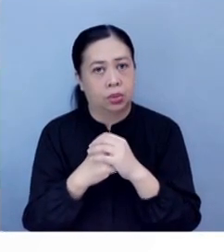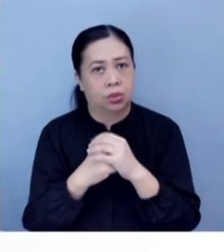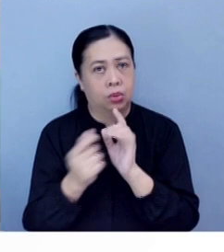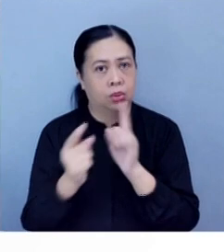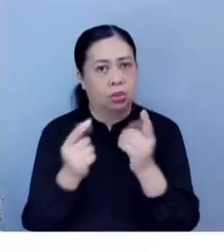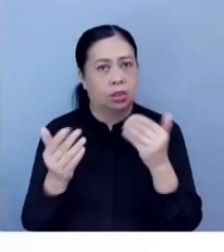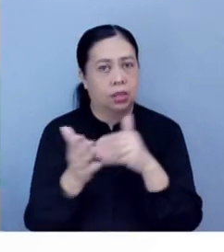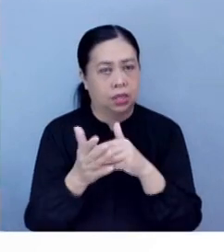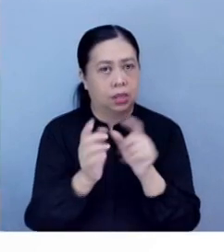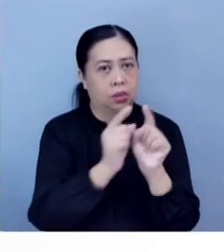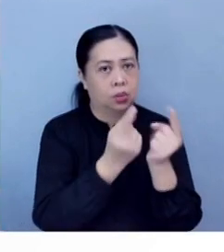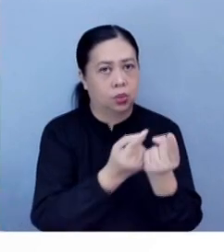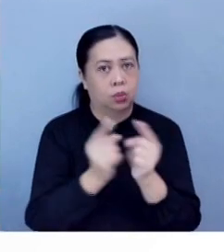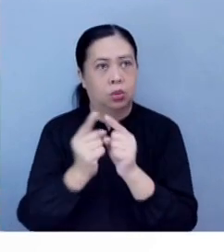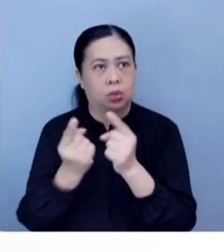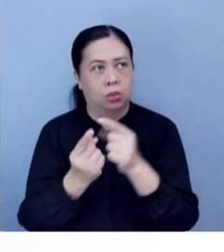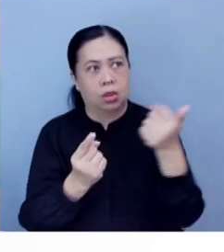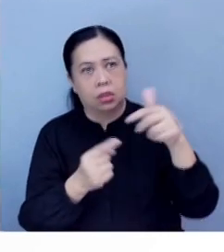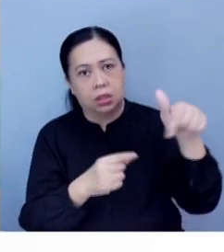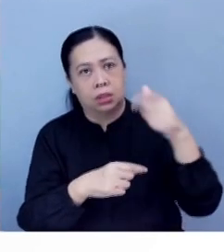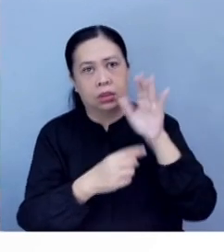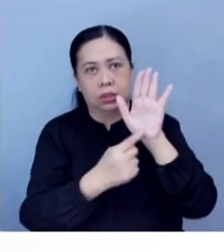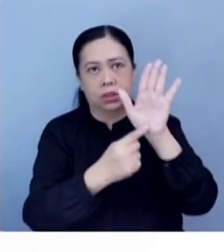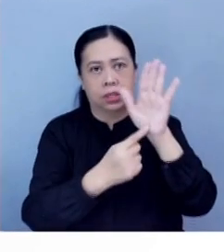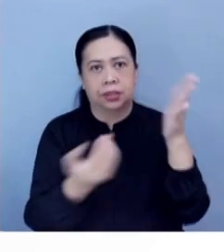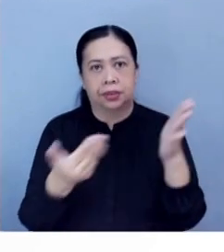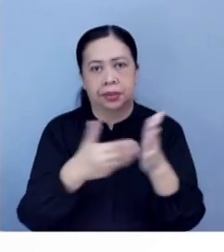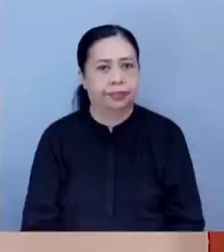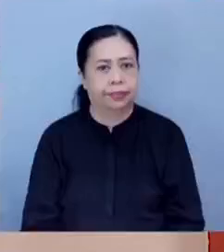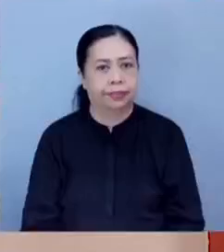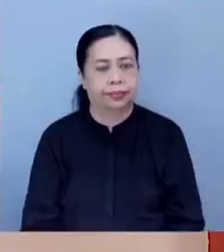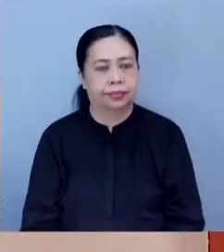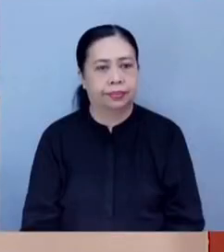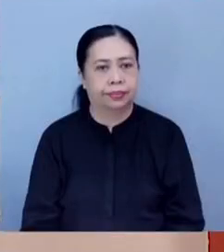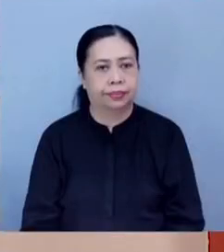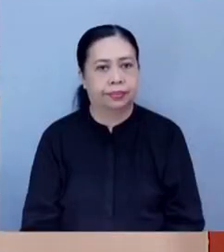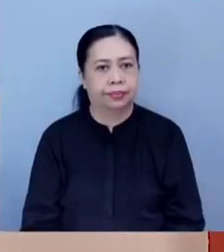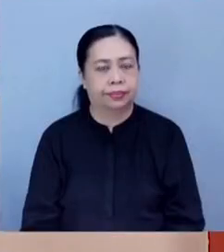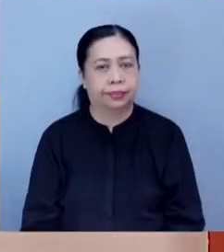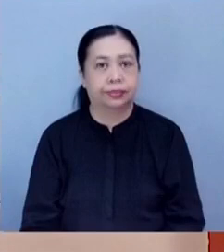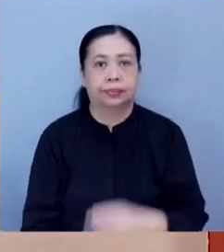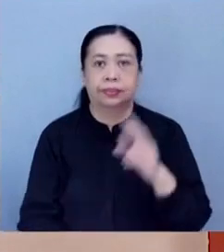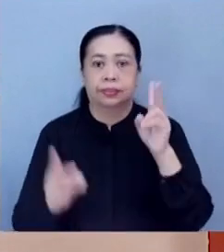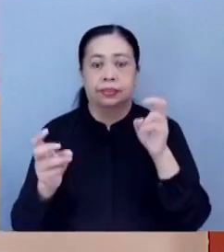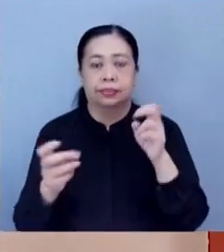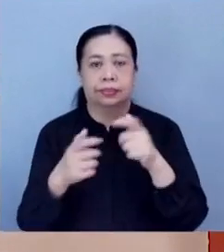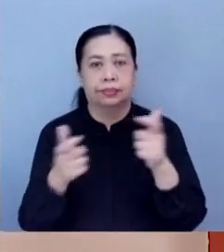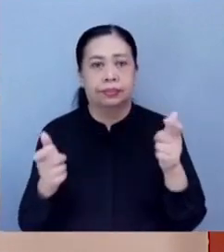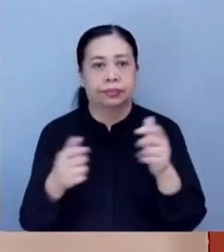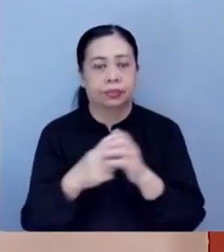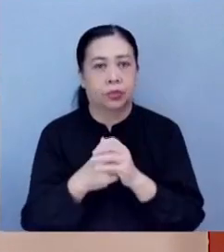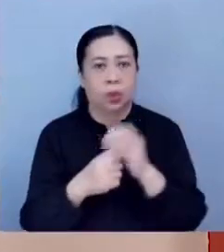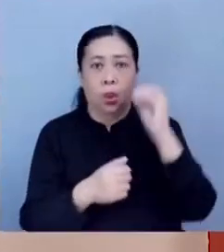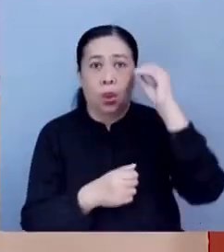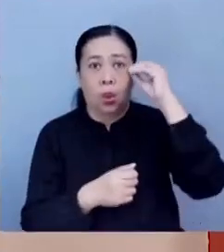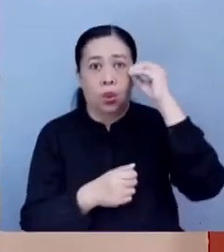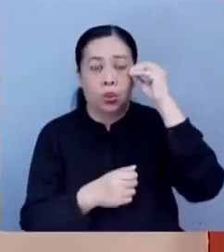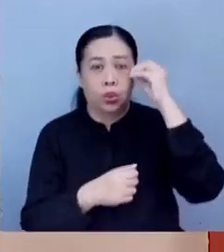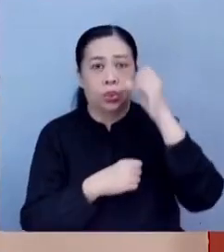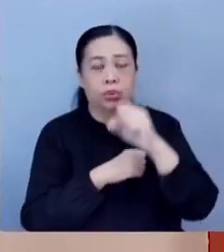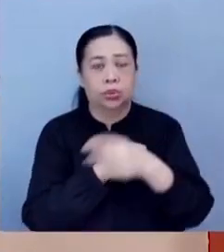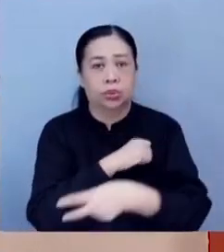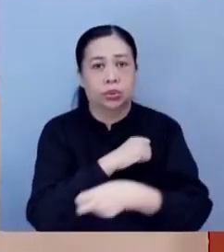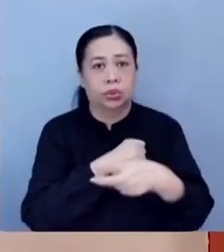kami at baka may isa pa kaming strike na gagawin. An alleged big-time onion smuggler arrested. The